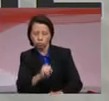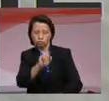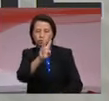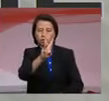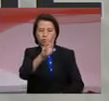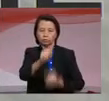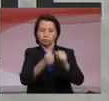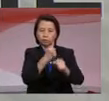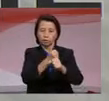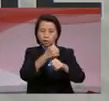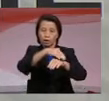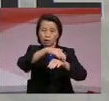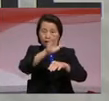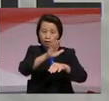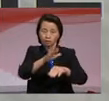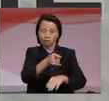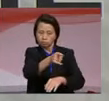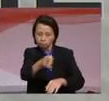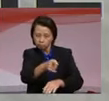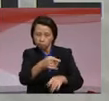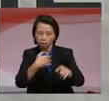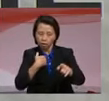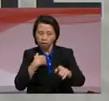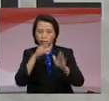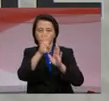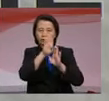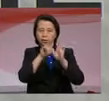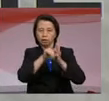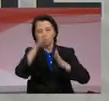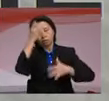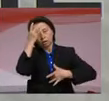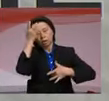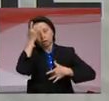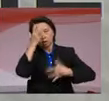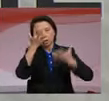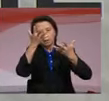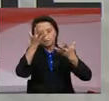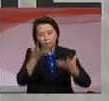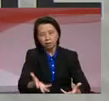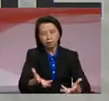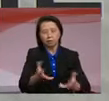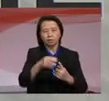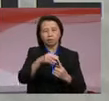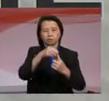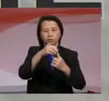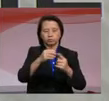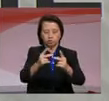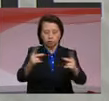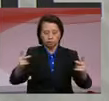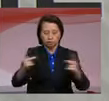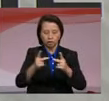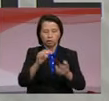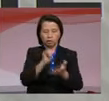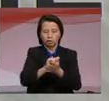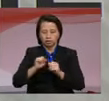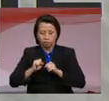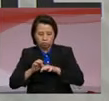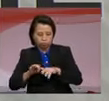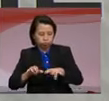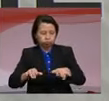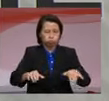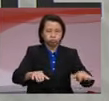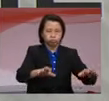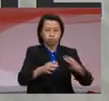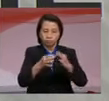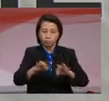60 tahun ke atas dan mereka yang mempunyai latar belakang penyakit-penyakit kronik, terutama di kawasan di mana jangkitan